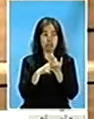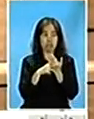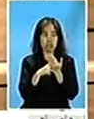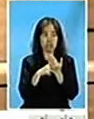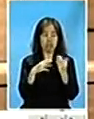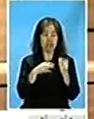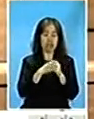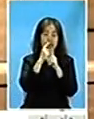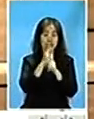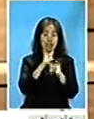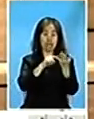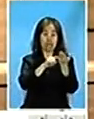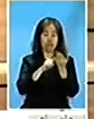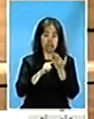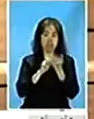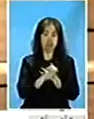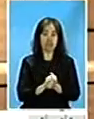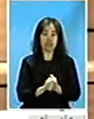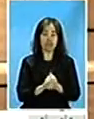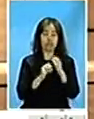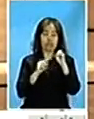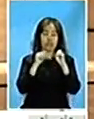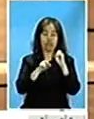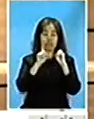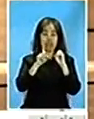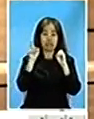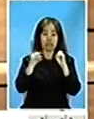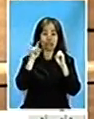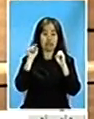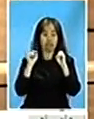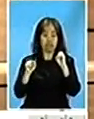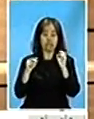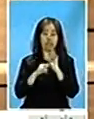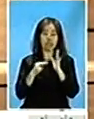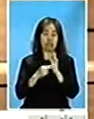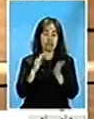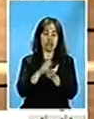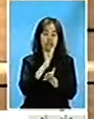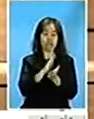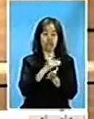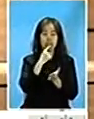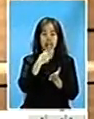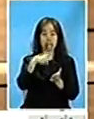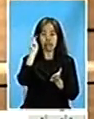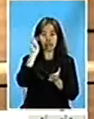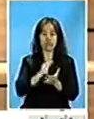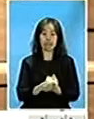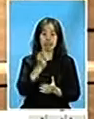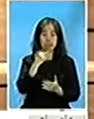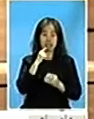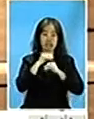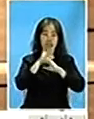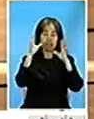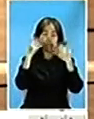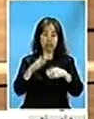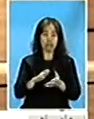ข้อเสนอที่แปรยติเอาไว้คือ 0.01% ก็แสดงเป็นการใช้เอกสารเท็จเพราะว่าเจตนาจริงๆได้ประกาศต่อสาธารณชนและสภ